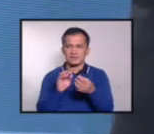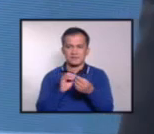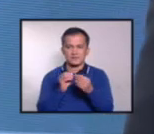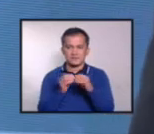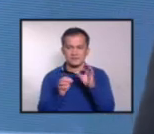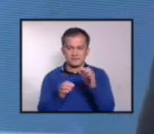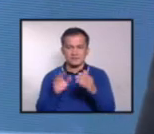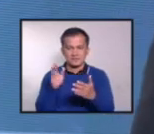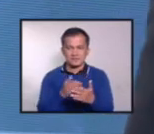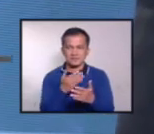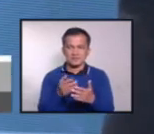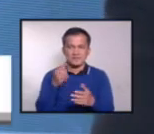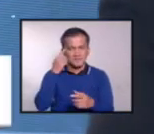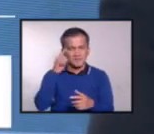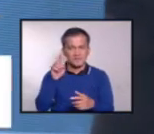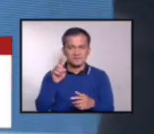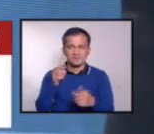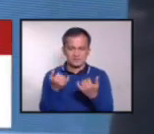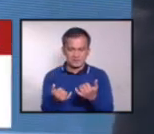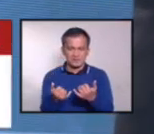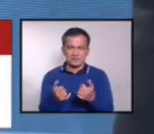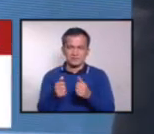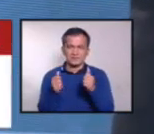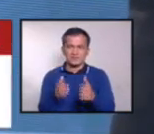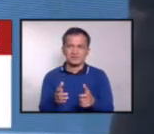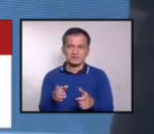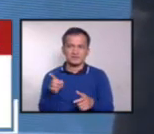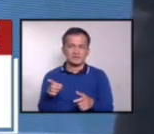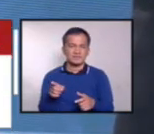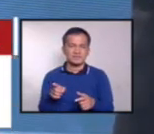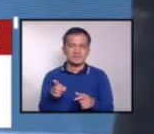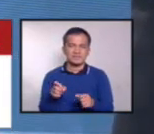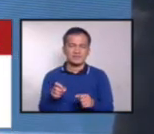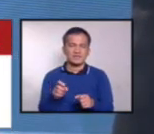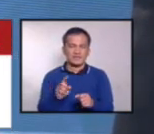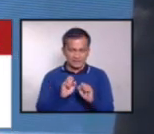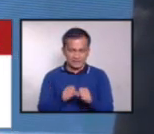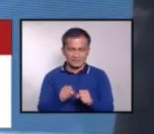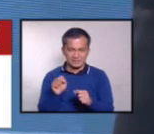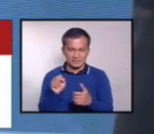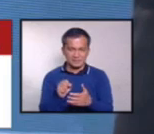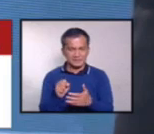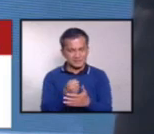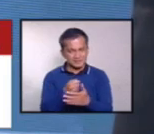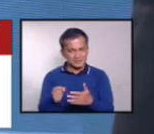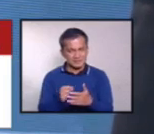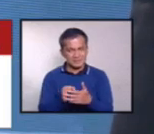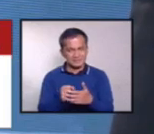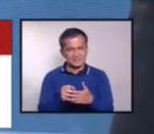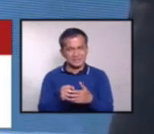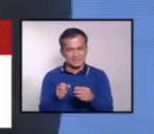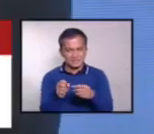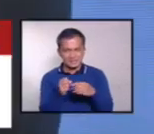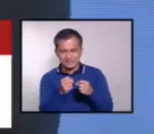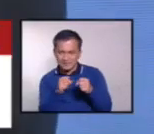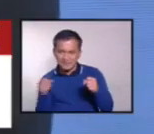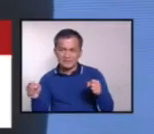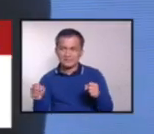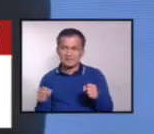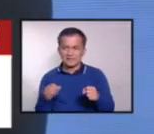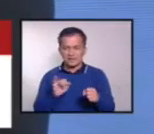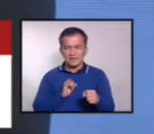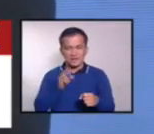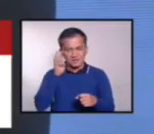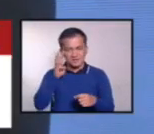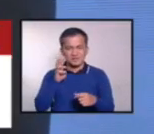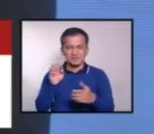9. Kanta para sa kasalukuyang administrasyon and can you sing that line? I will